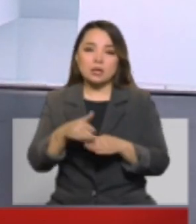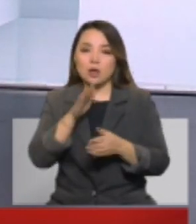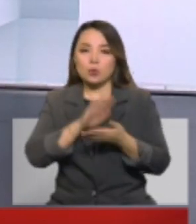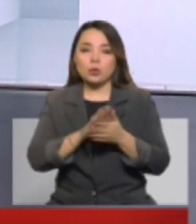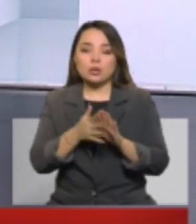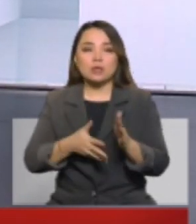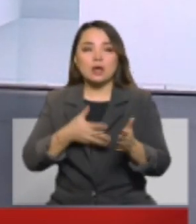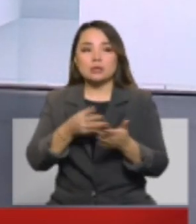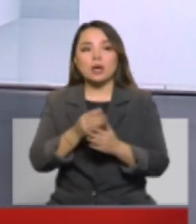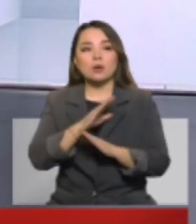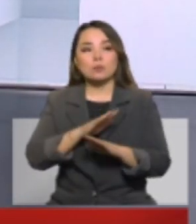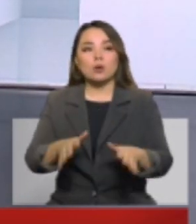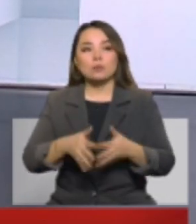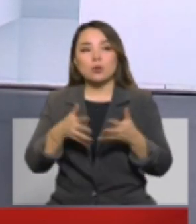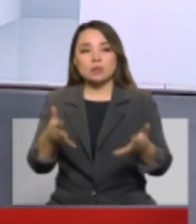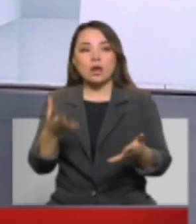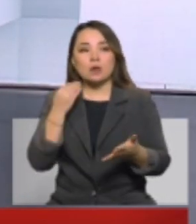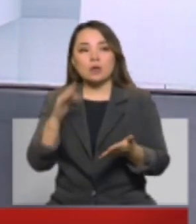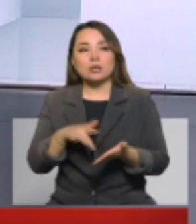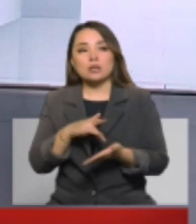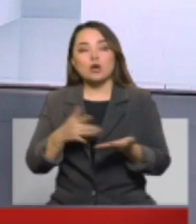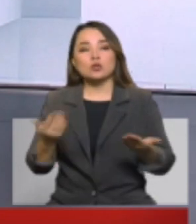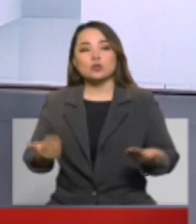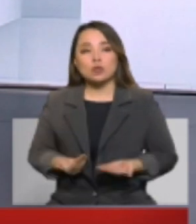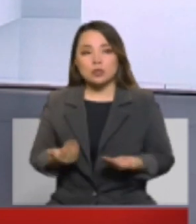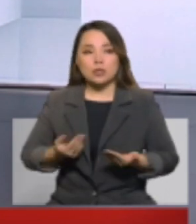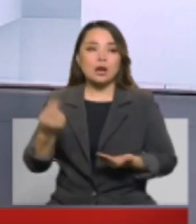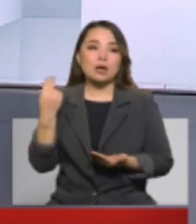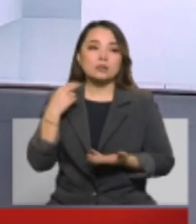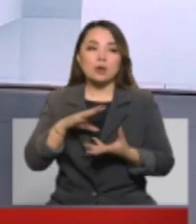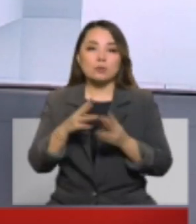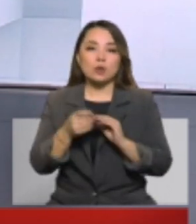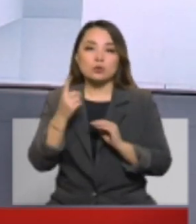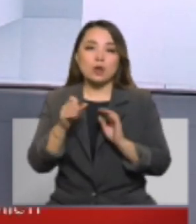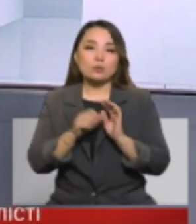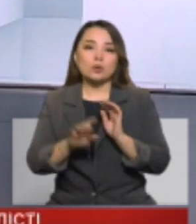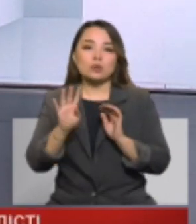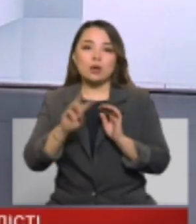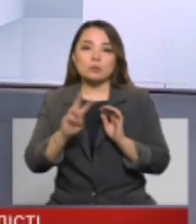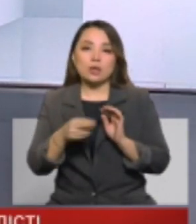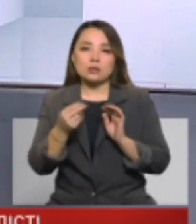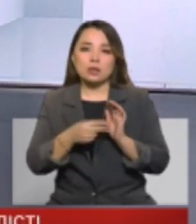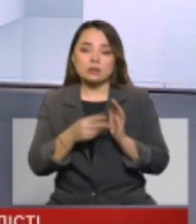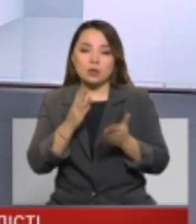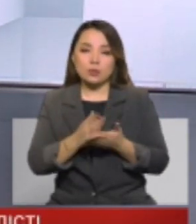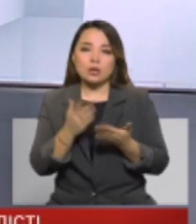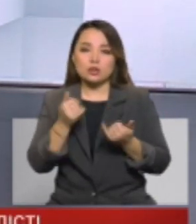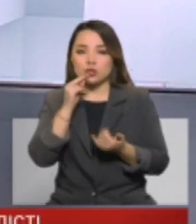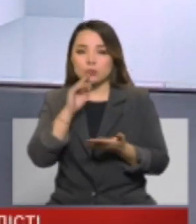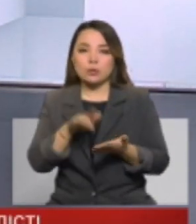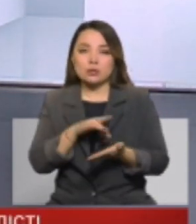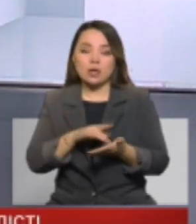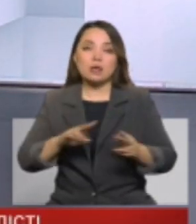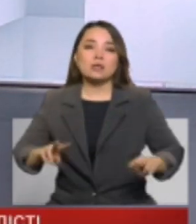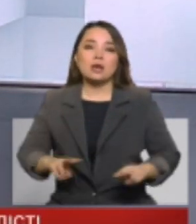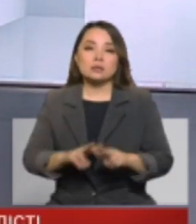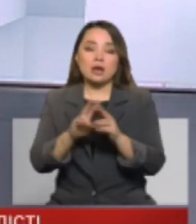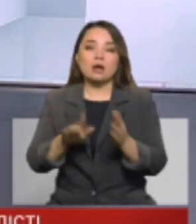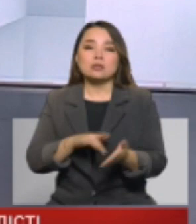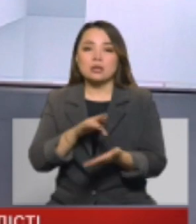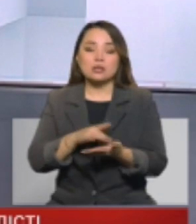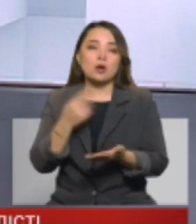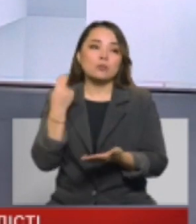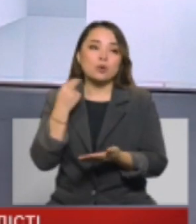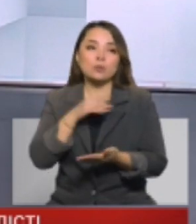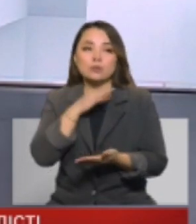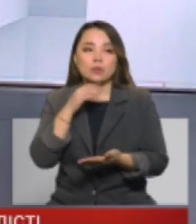уақытылы төлемегендердің көбі Алматы тұрғындары, олардың қарызы 164 миллиард теңге. Сондай-ақ Шымкент, Астана қаласында да